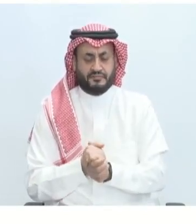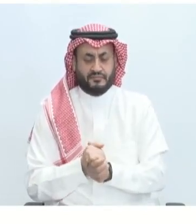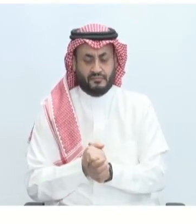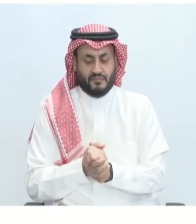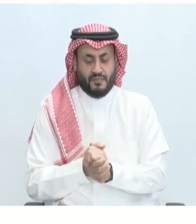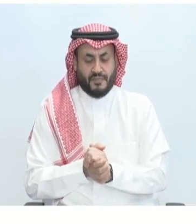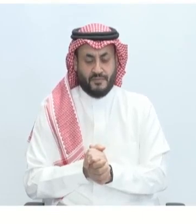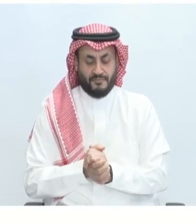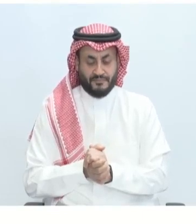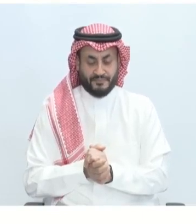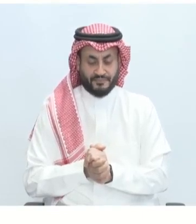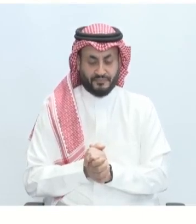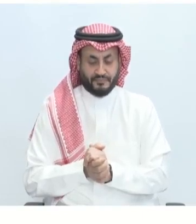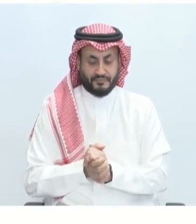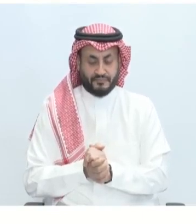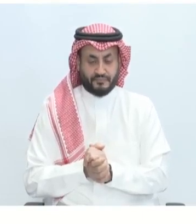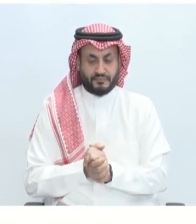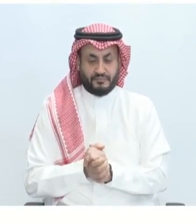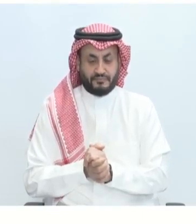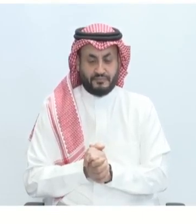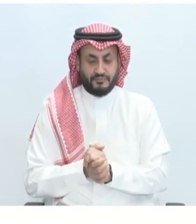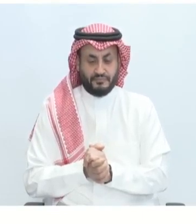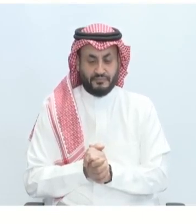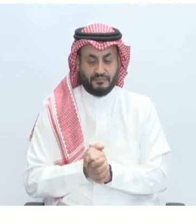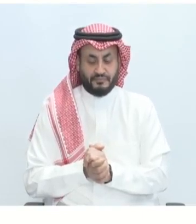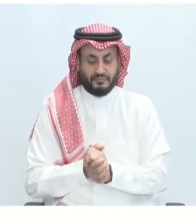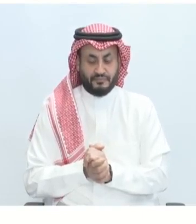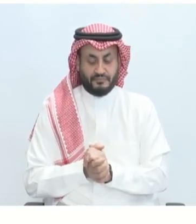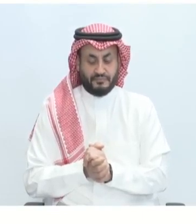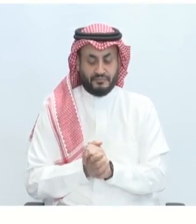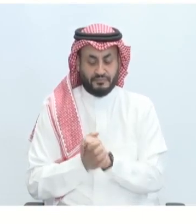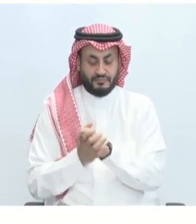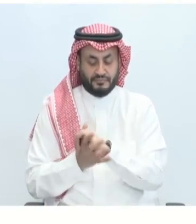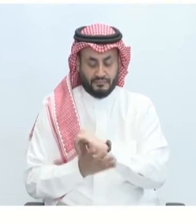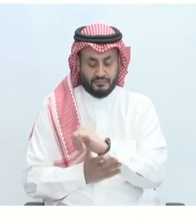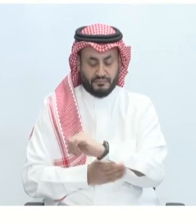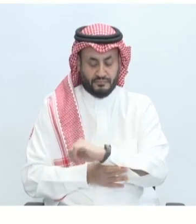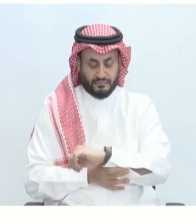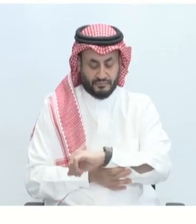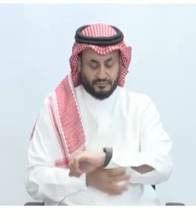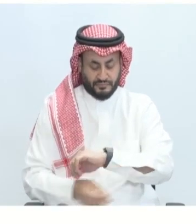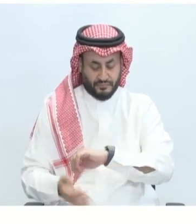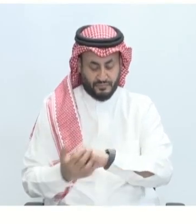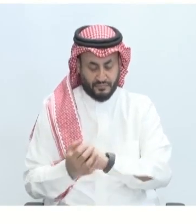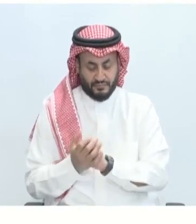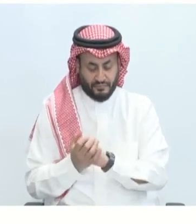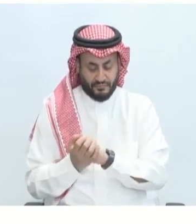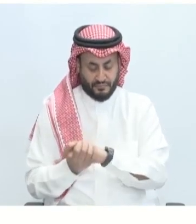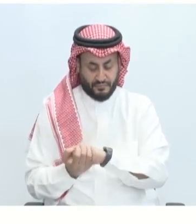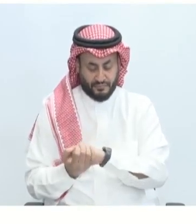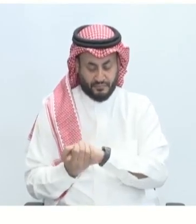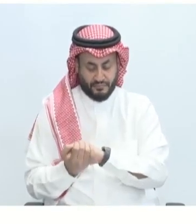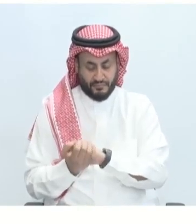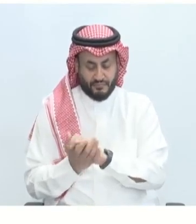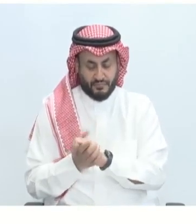اساء وظلم عم من اساء وظلم فهذه هي عناصر درسنا لهذا اليوم نبدا اولا بالاستماع الى الايات